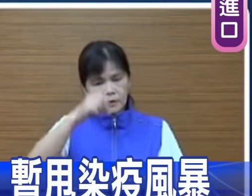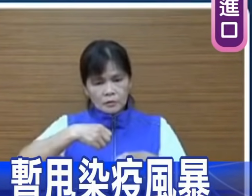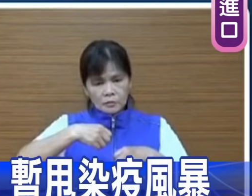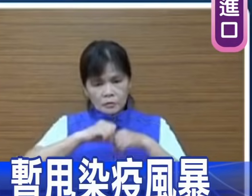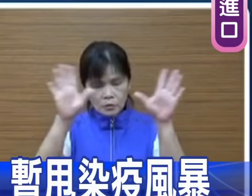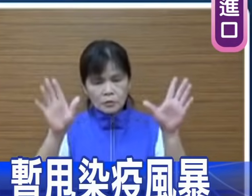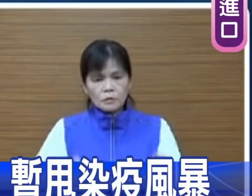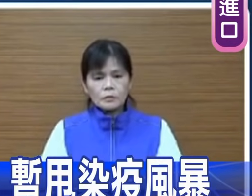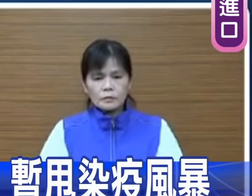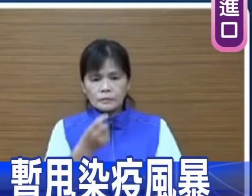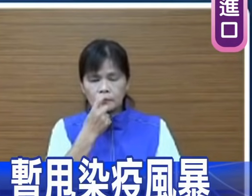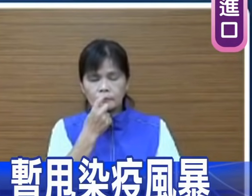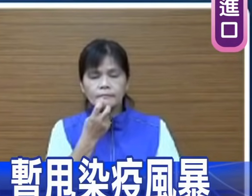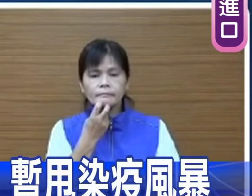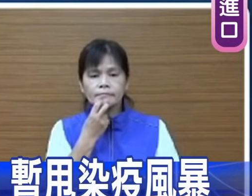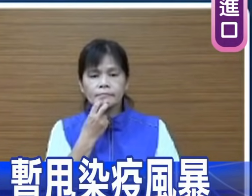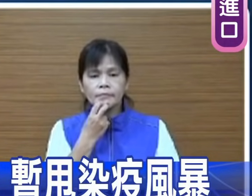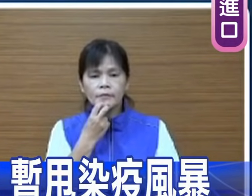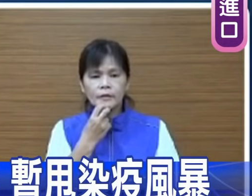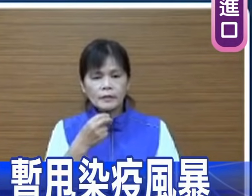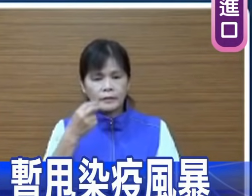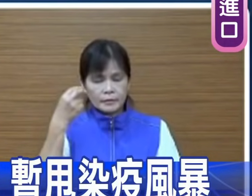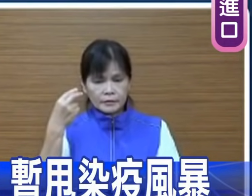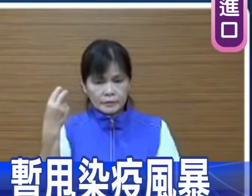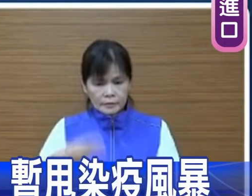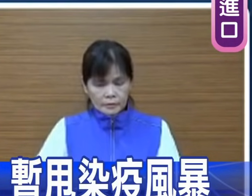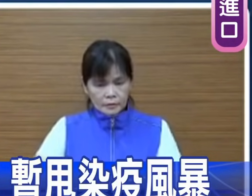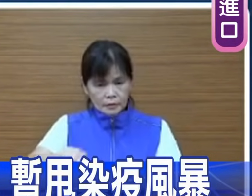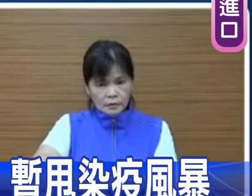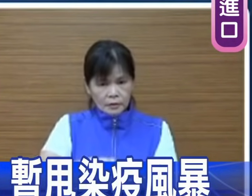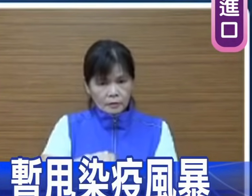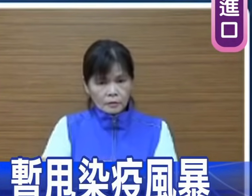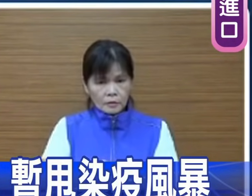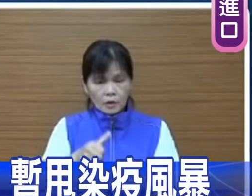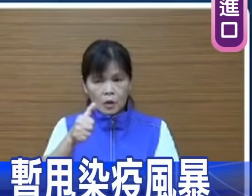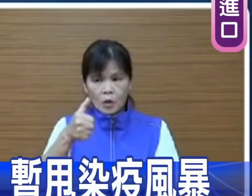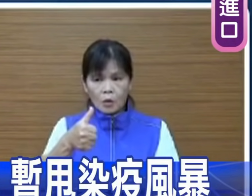中央加发了我们5%的疫苗。但是我想这个部分